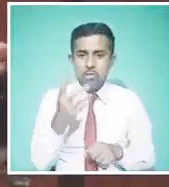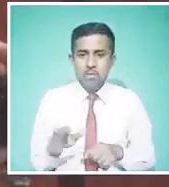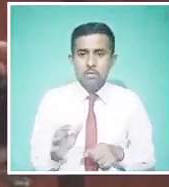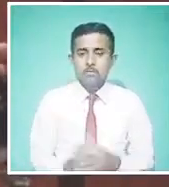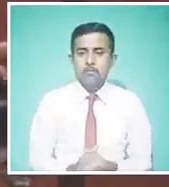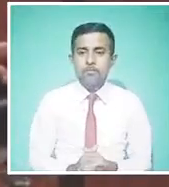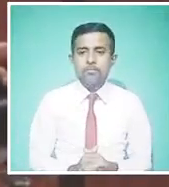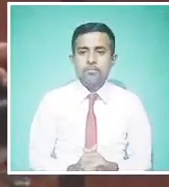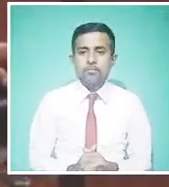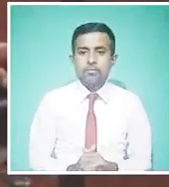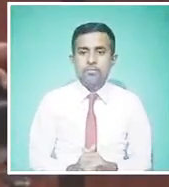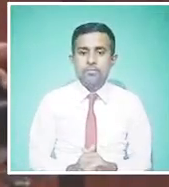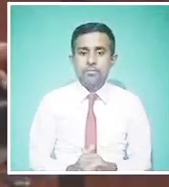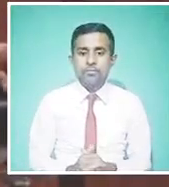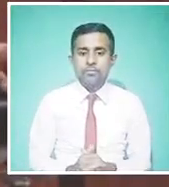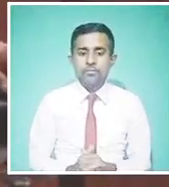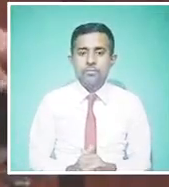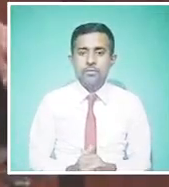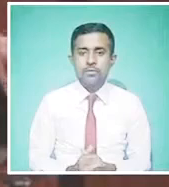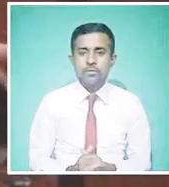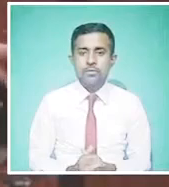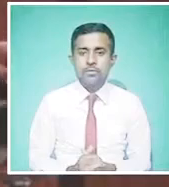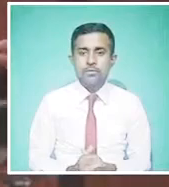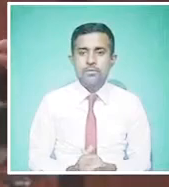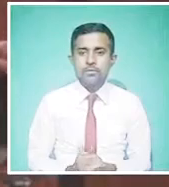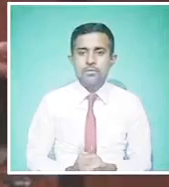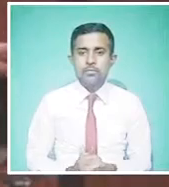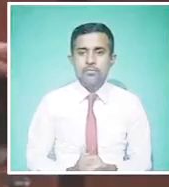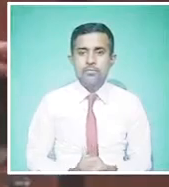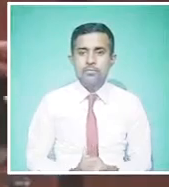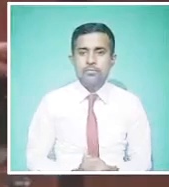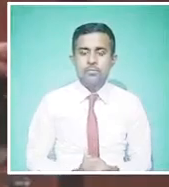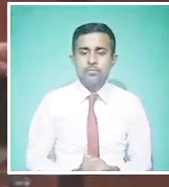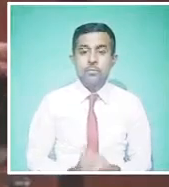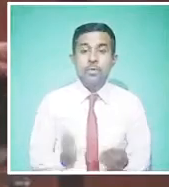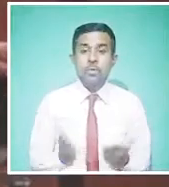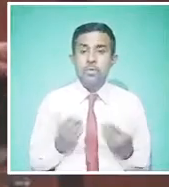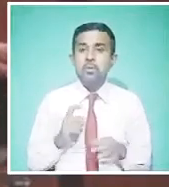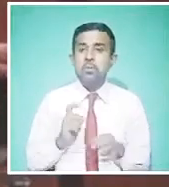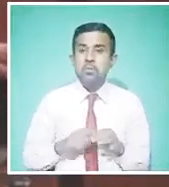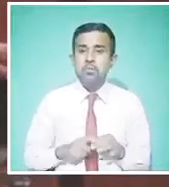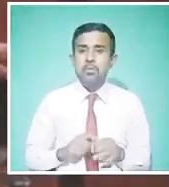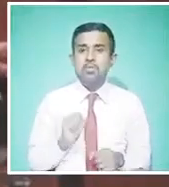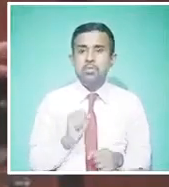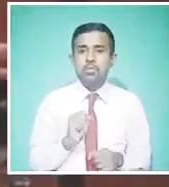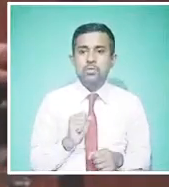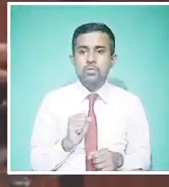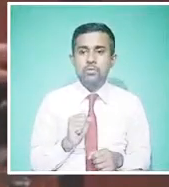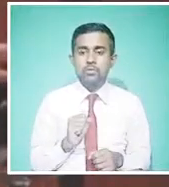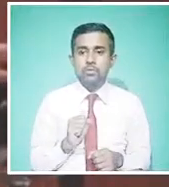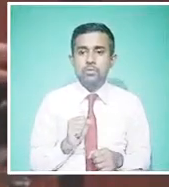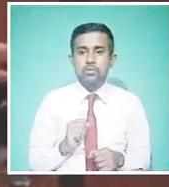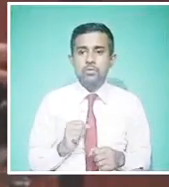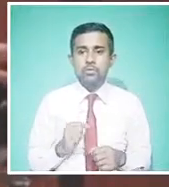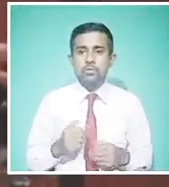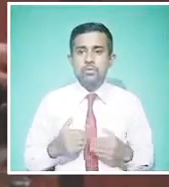அவர்கள் வன இலாகாவுக்கு சொந்தமான காணிகளாக இருந்தாலும் பயிர் செய்கைக்கு உரிய காணிகளாக